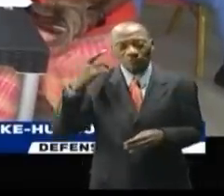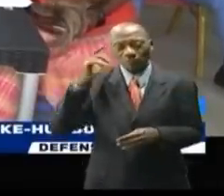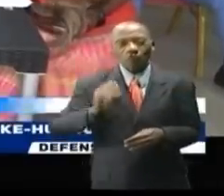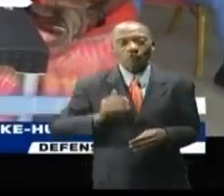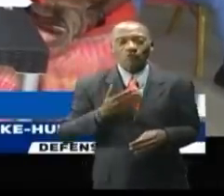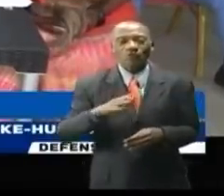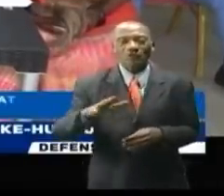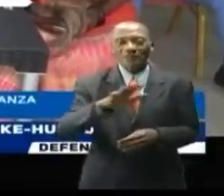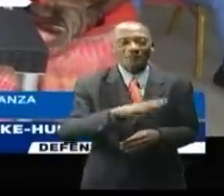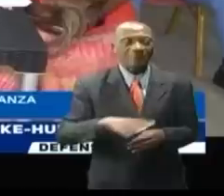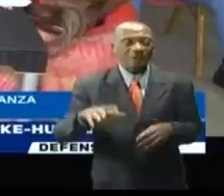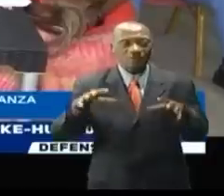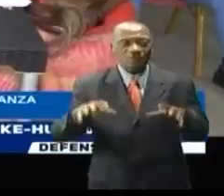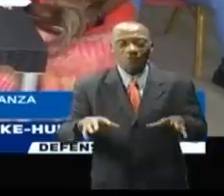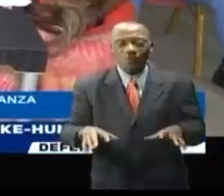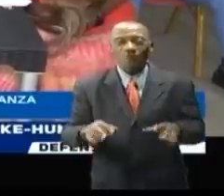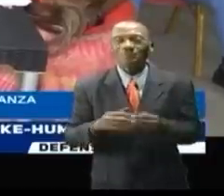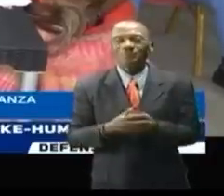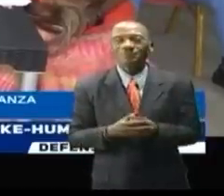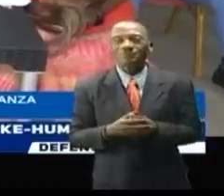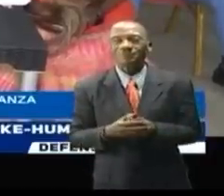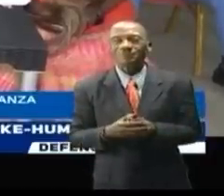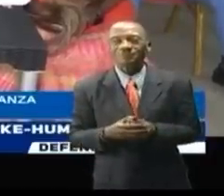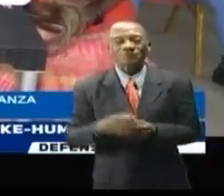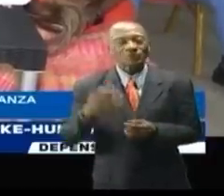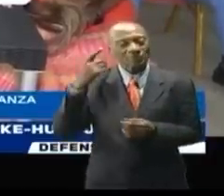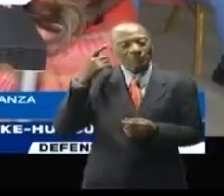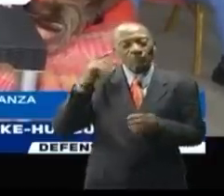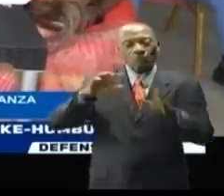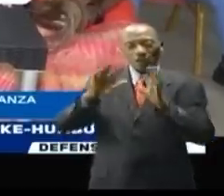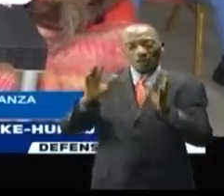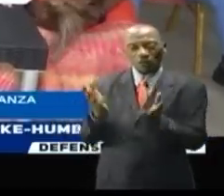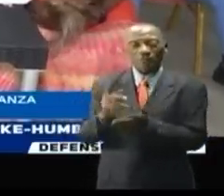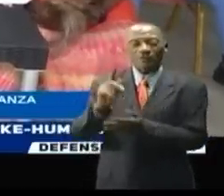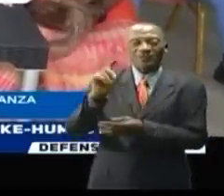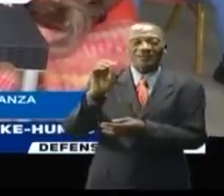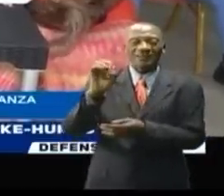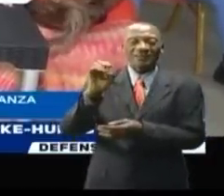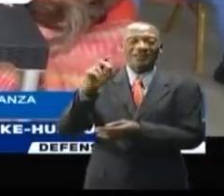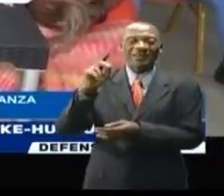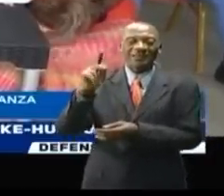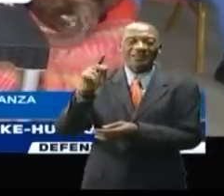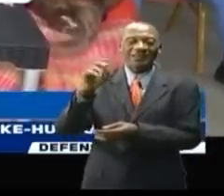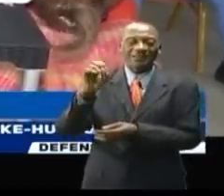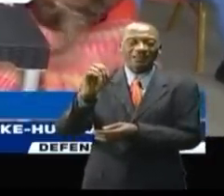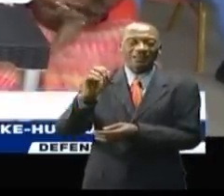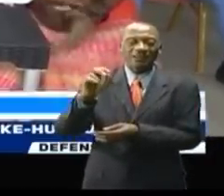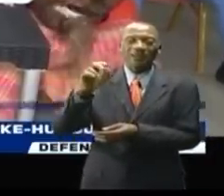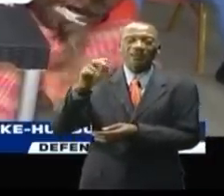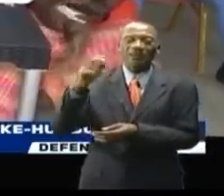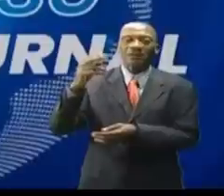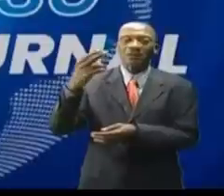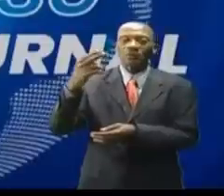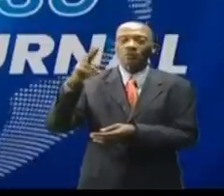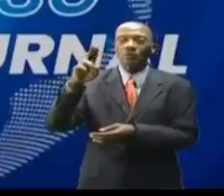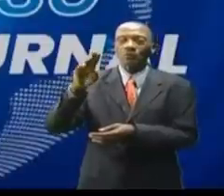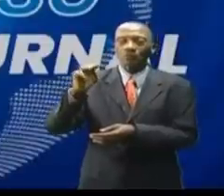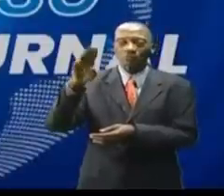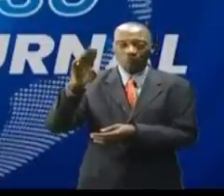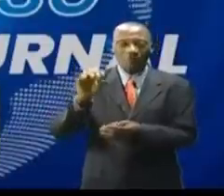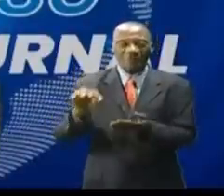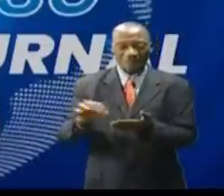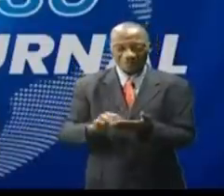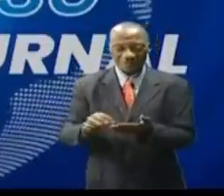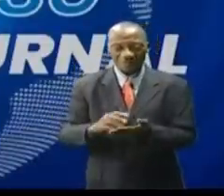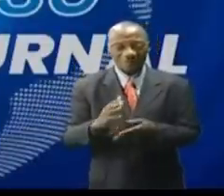territoire national. Pour la communauté Teke Umbu, Justin Lita Mouba. Une